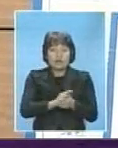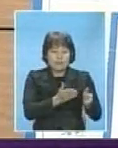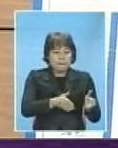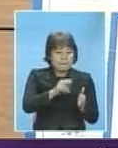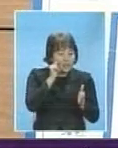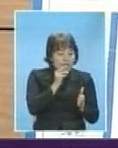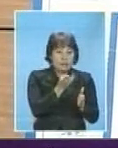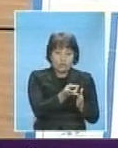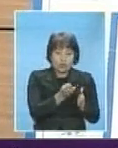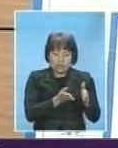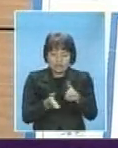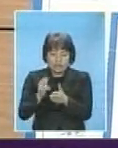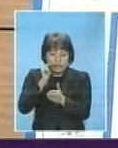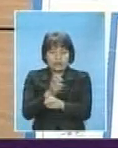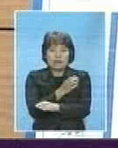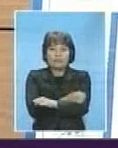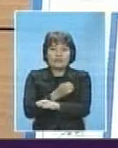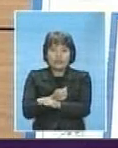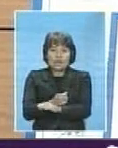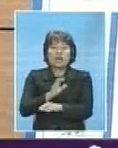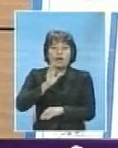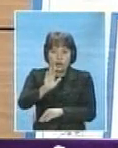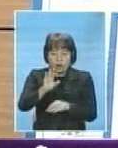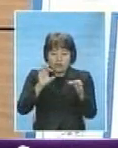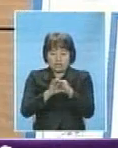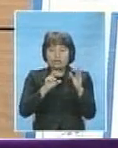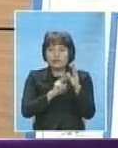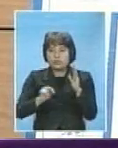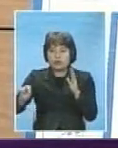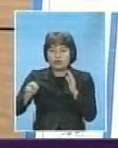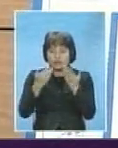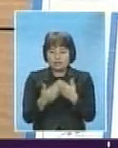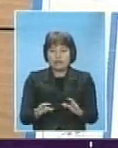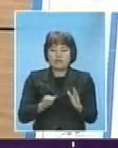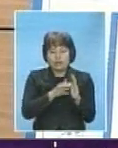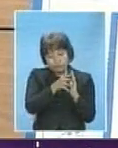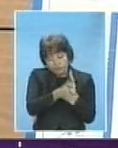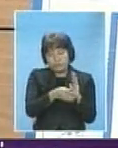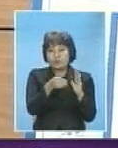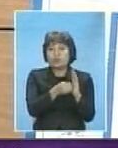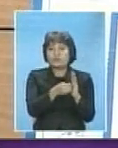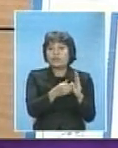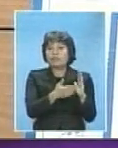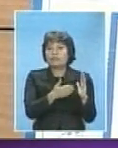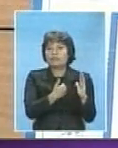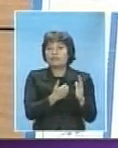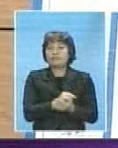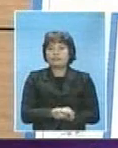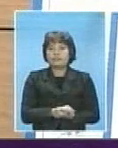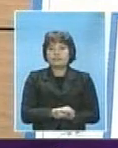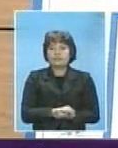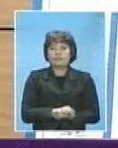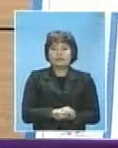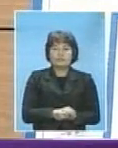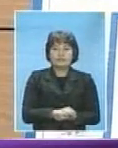ครศรีอยุธยาเข้าสู่จังหวัดนนทบุรีนะครับและมาสิ้นสุดลงที่กรุงเทพฝั่งตะวันตกครับใน